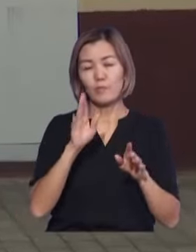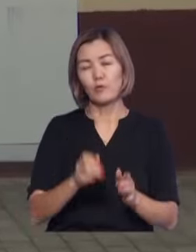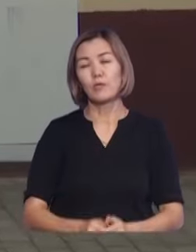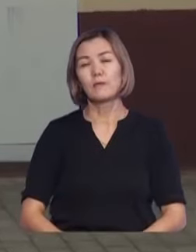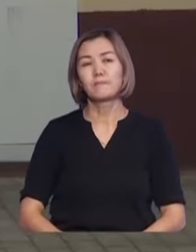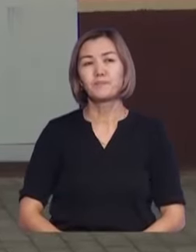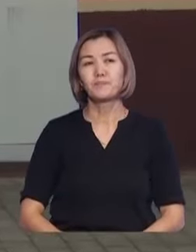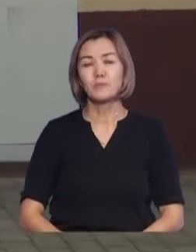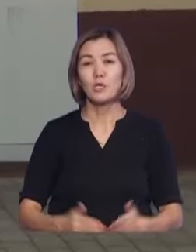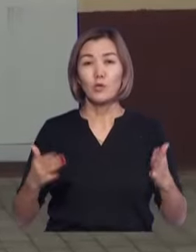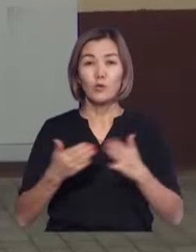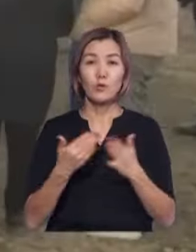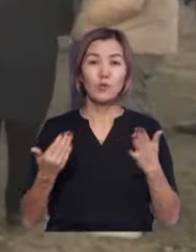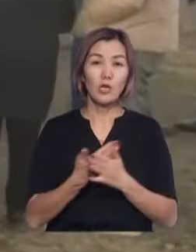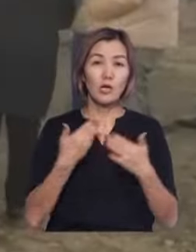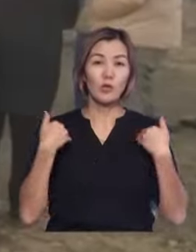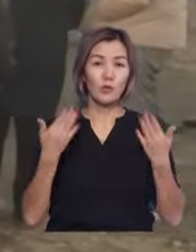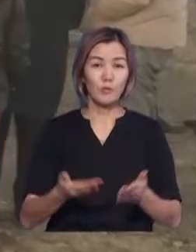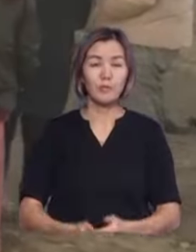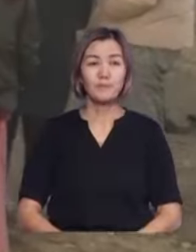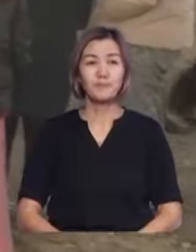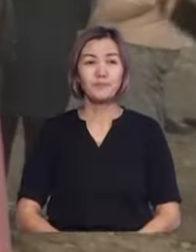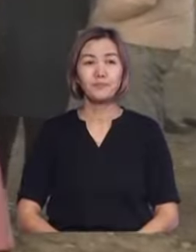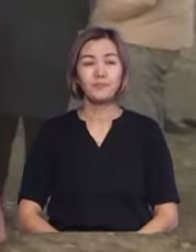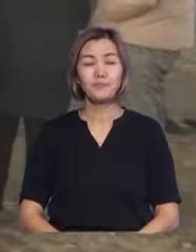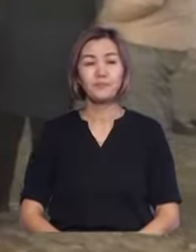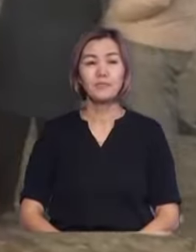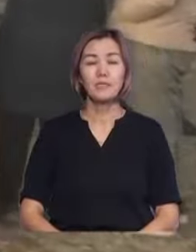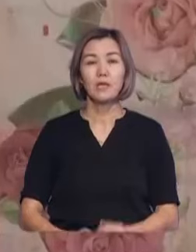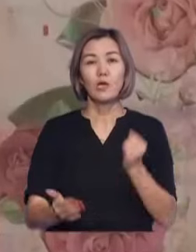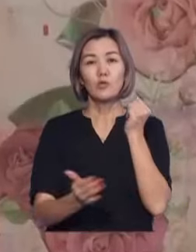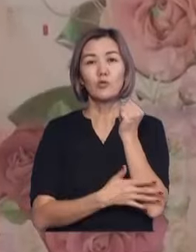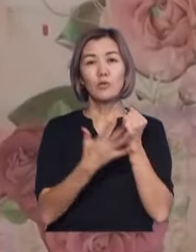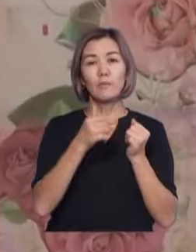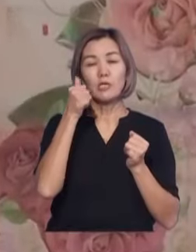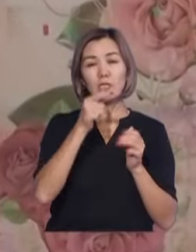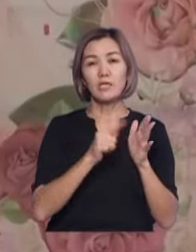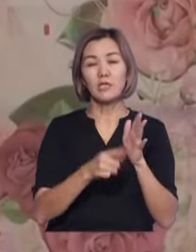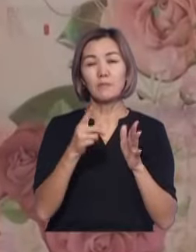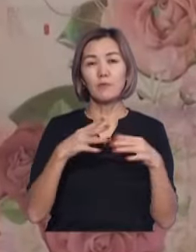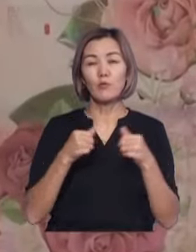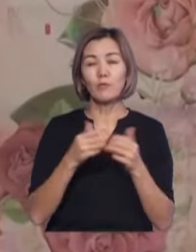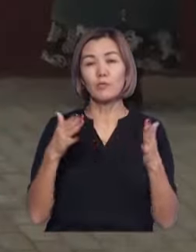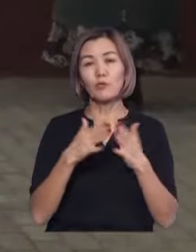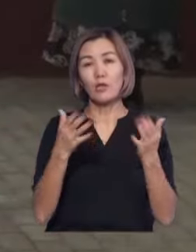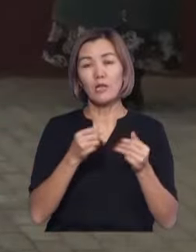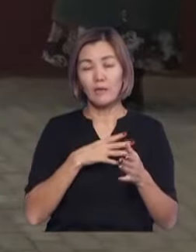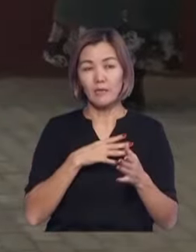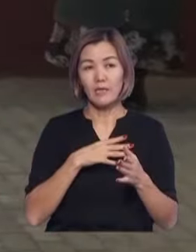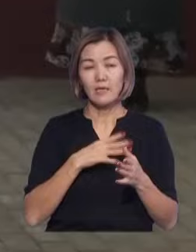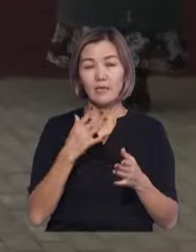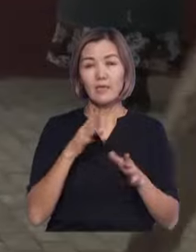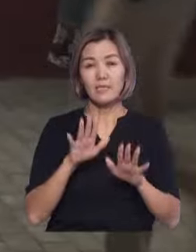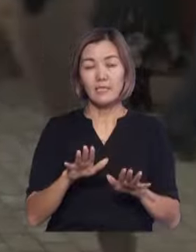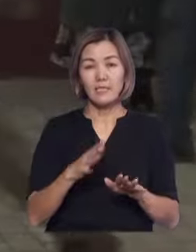жетейік. Үйлеріңіз құтты болсын. Айта кетсек, Керегетаулы Кегенде соңғы 5 жылда 71 отбасы қоныс тойын тойлаған. Десе